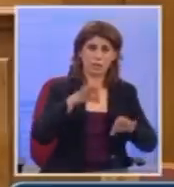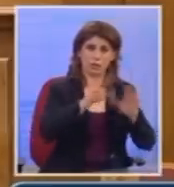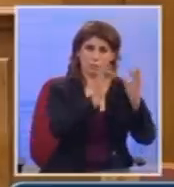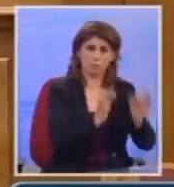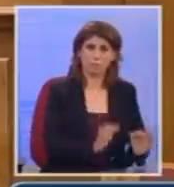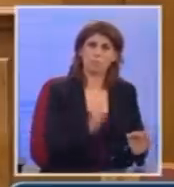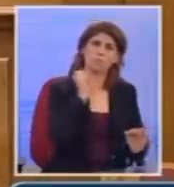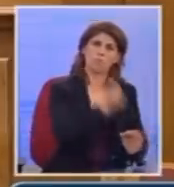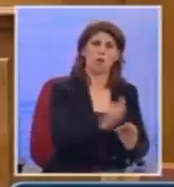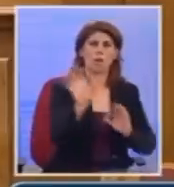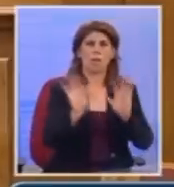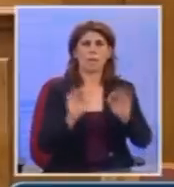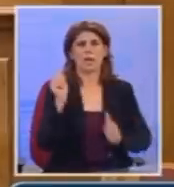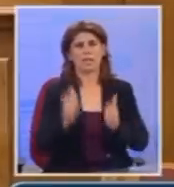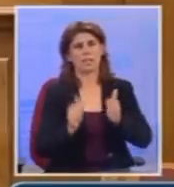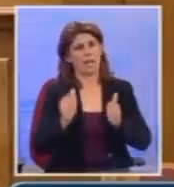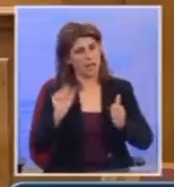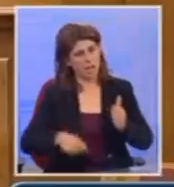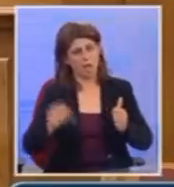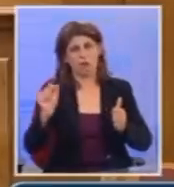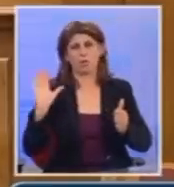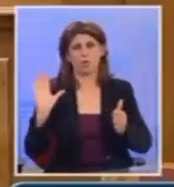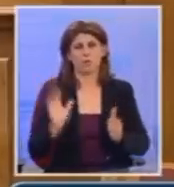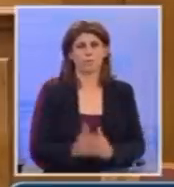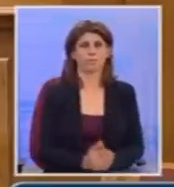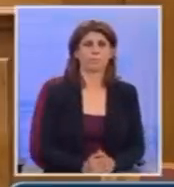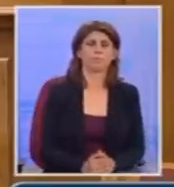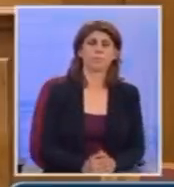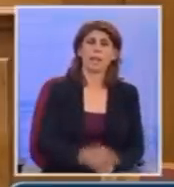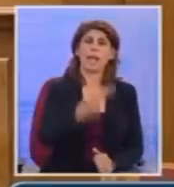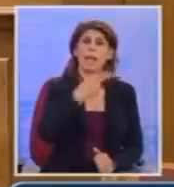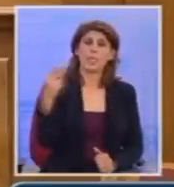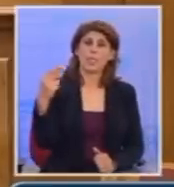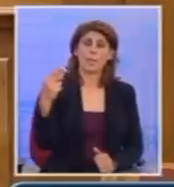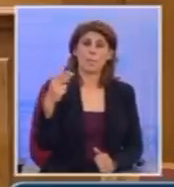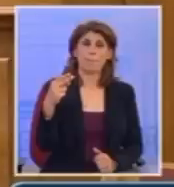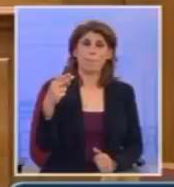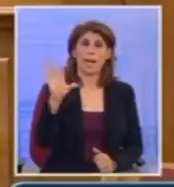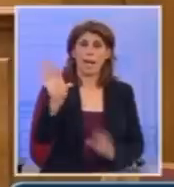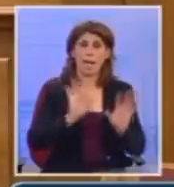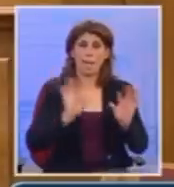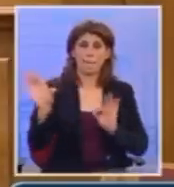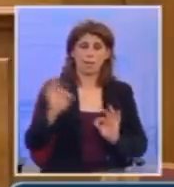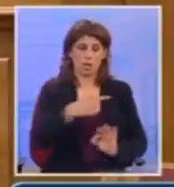να επιλέγουν αν θέλουν εξετάσεις ή όχι. Στο θέμα της επιλογής διευθυντικών